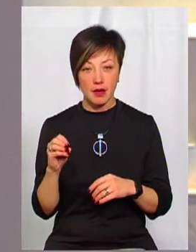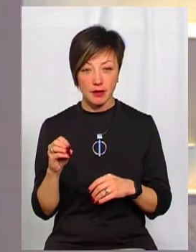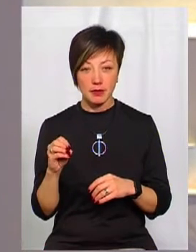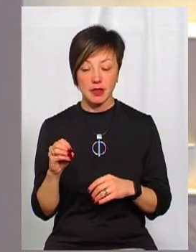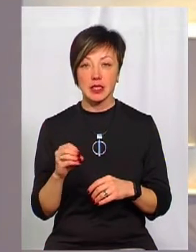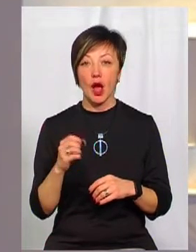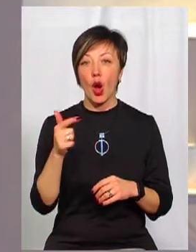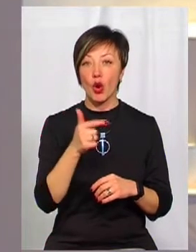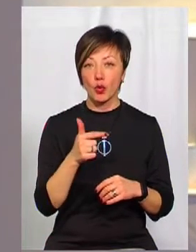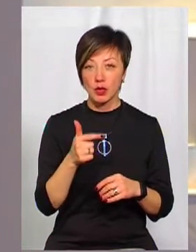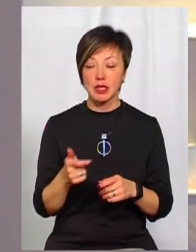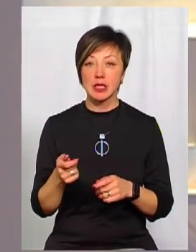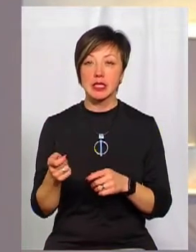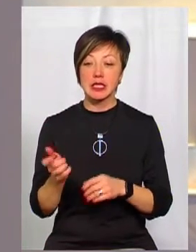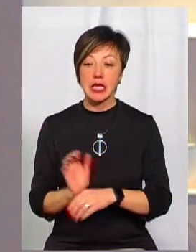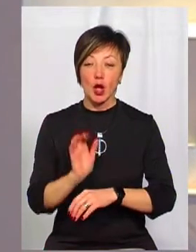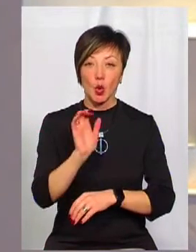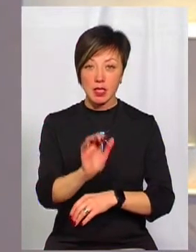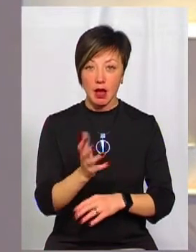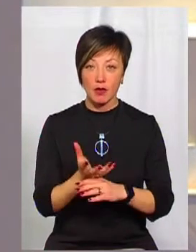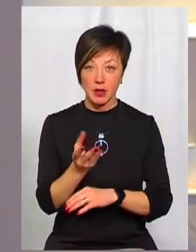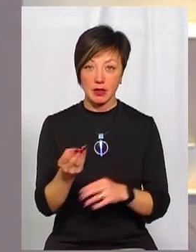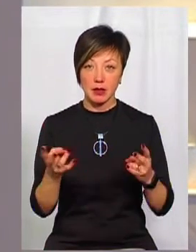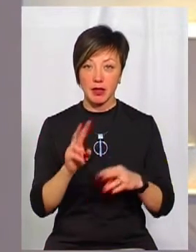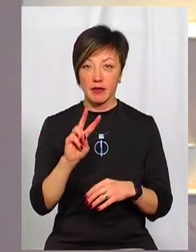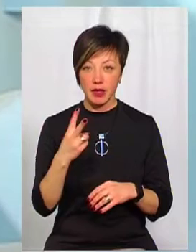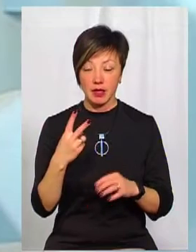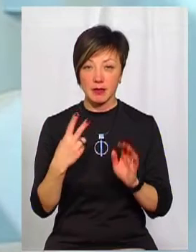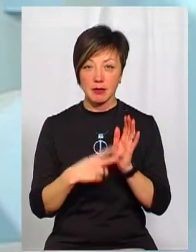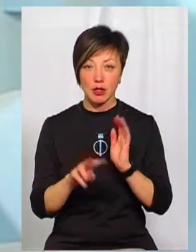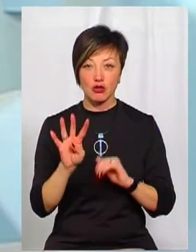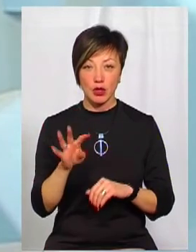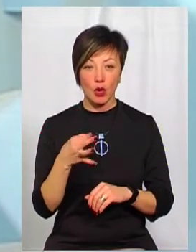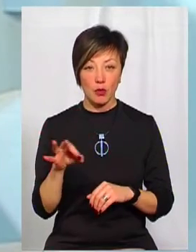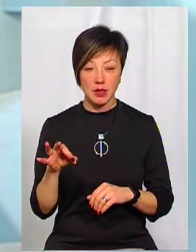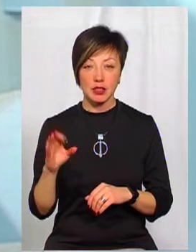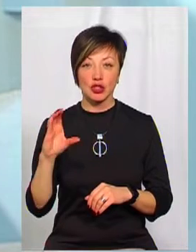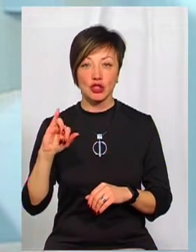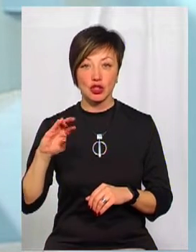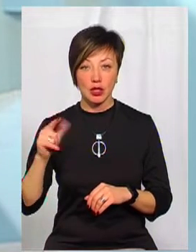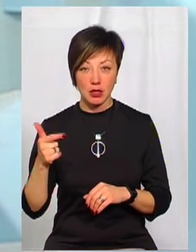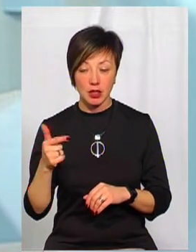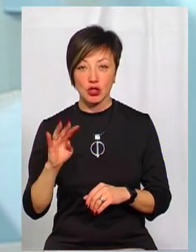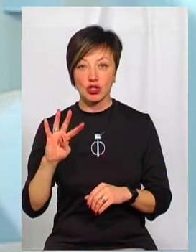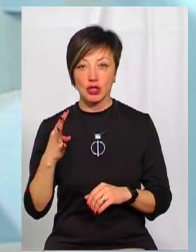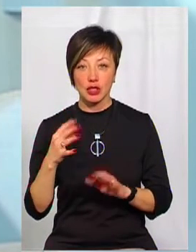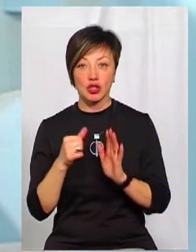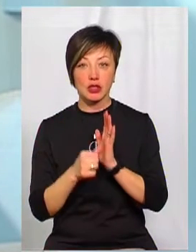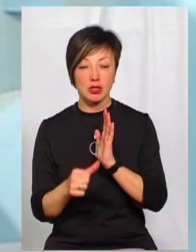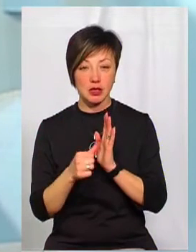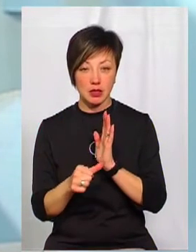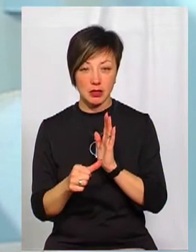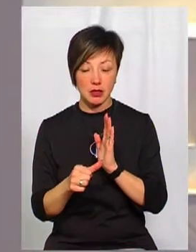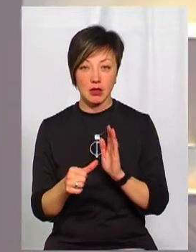наочності. Тож за грудень, за доставку до сплати 2 гривні 74 копійки, за січень